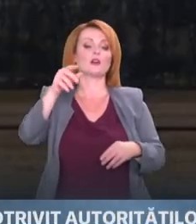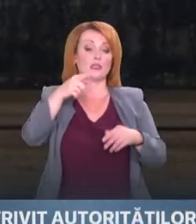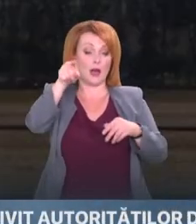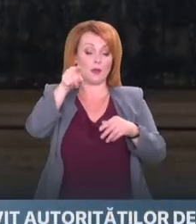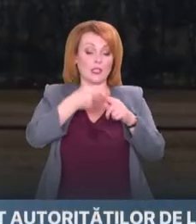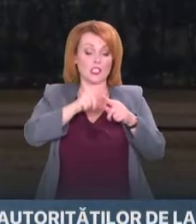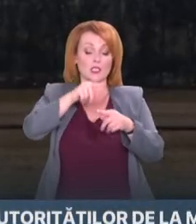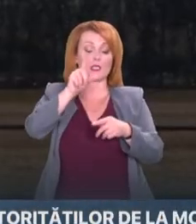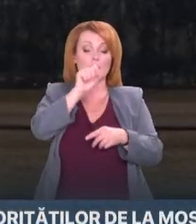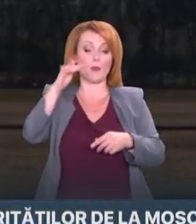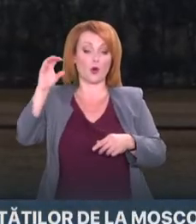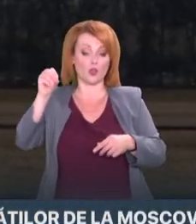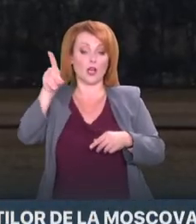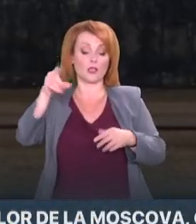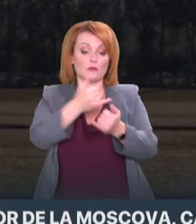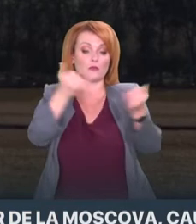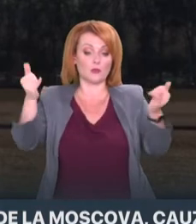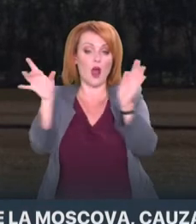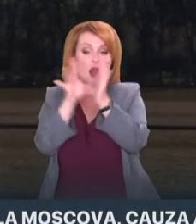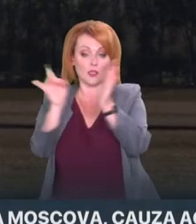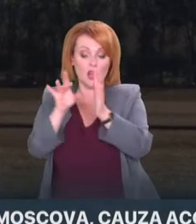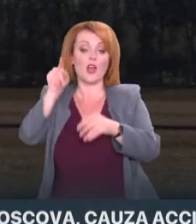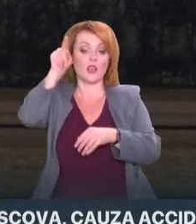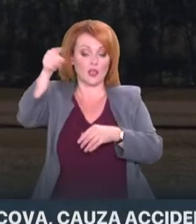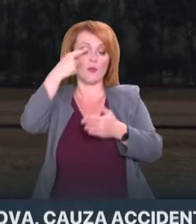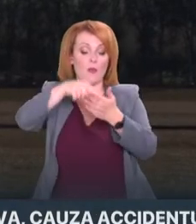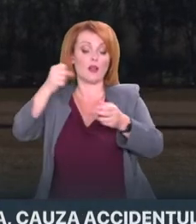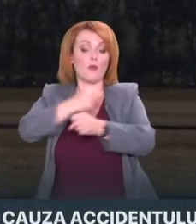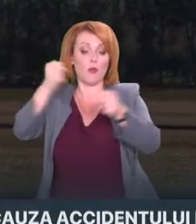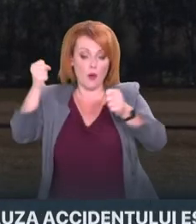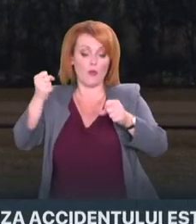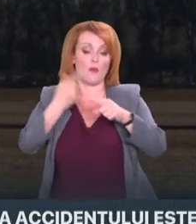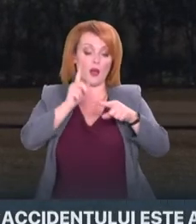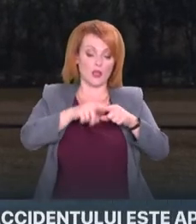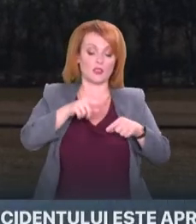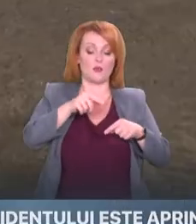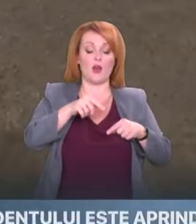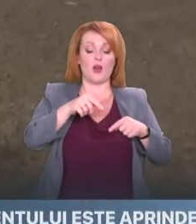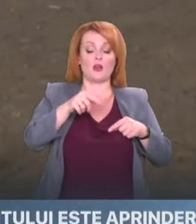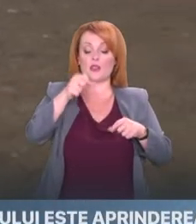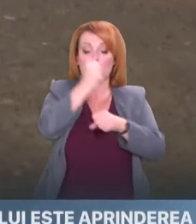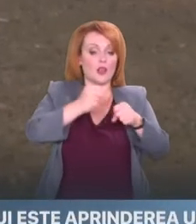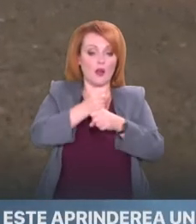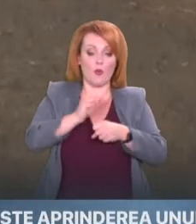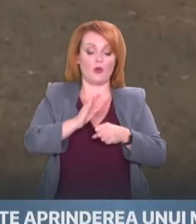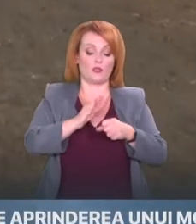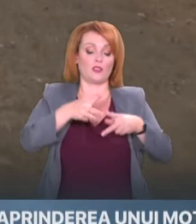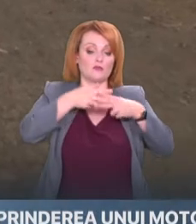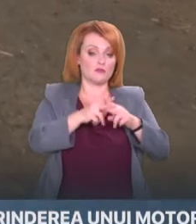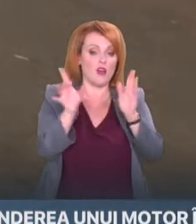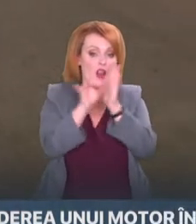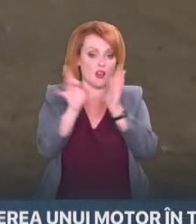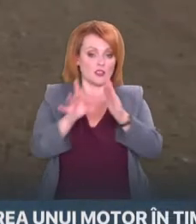ale conflictului din țara vecină. La o fermă situată la aproximativ 20 de kilometri de centrală în regiunea Dnipropetrovsk, Larisa